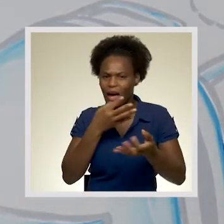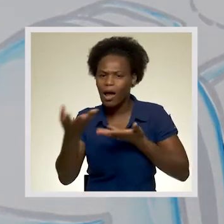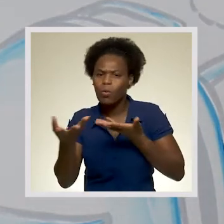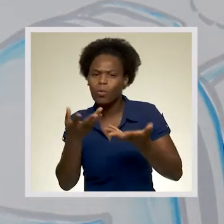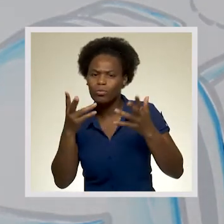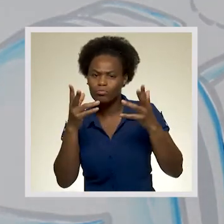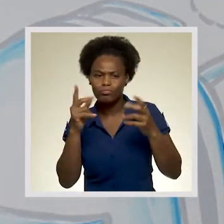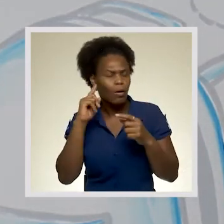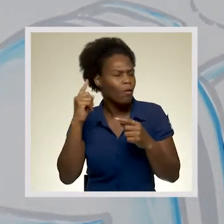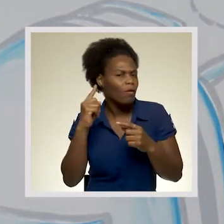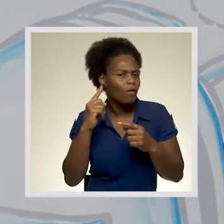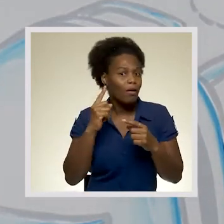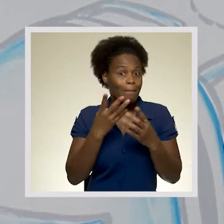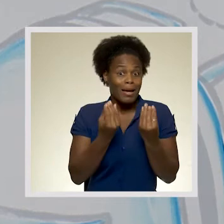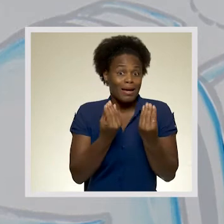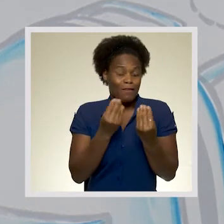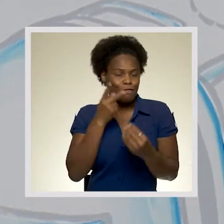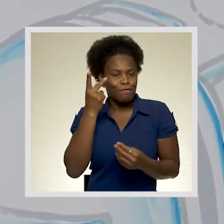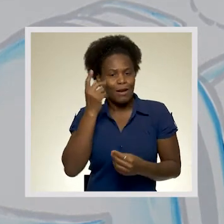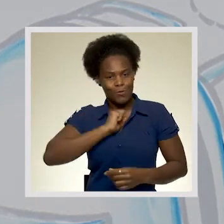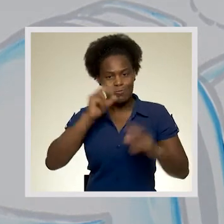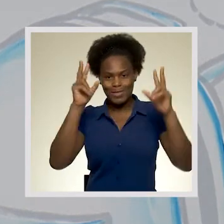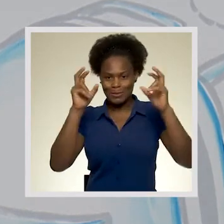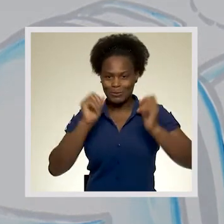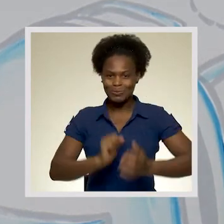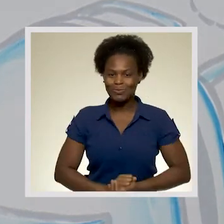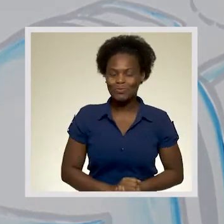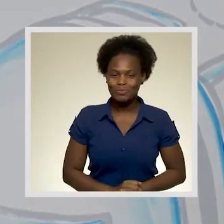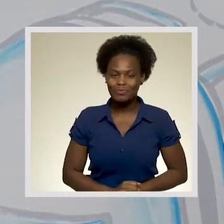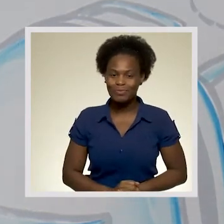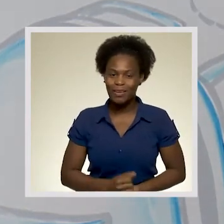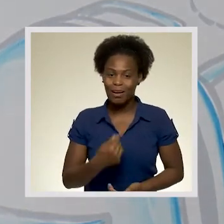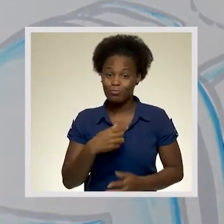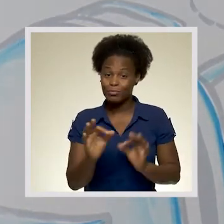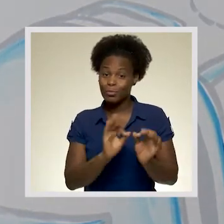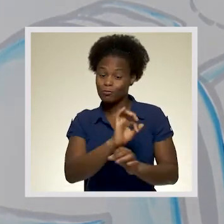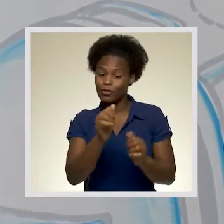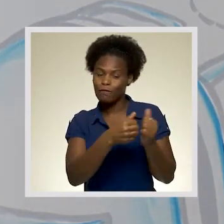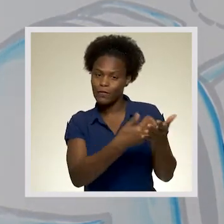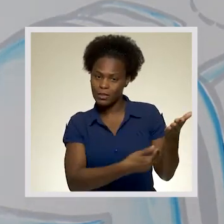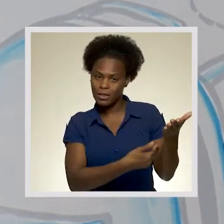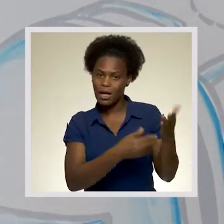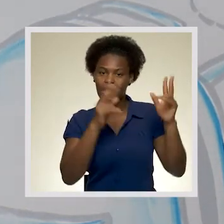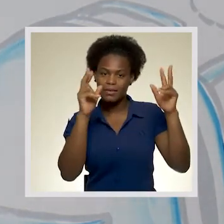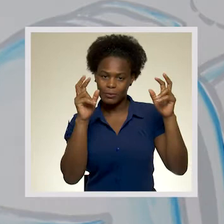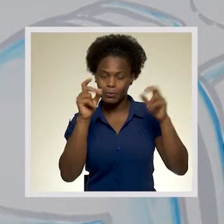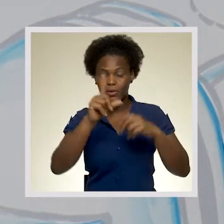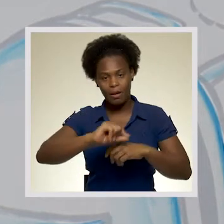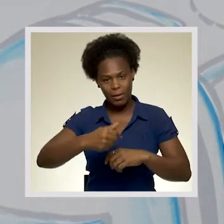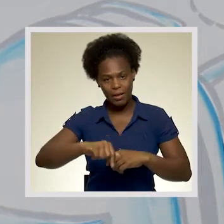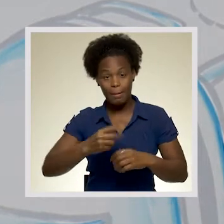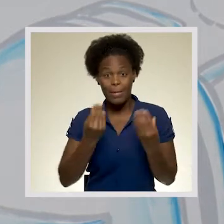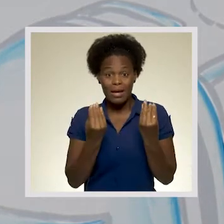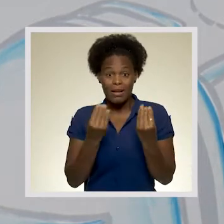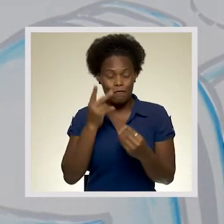qui s'intitule « La peur de ma vie ». Je vous ai préparé une fiche intitulée aussi « La